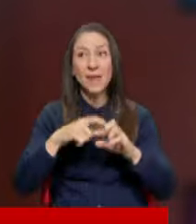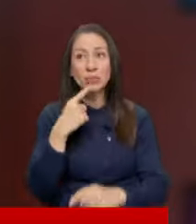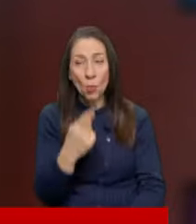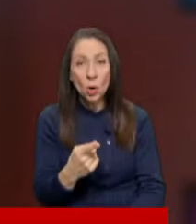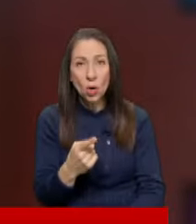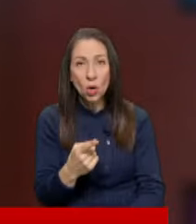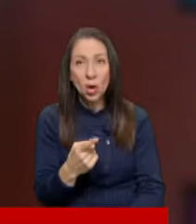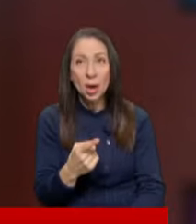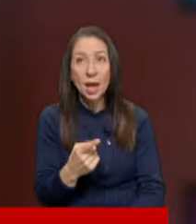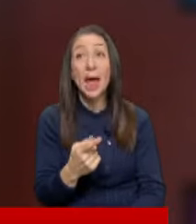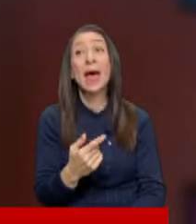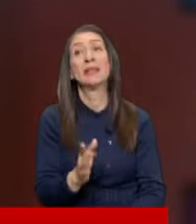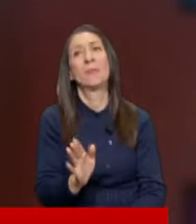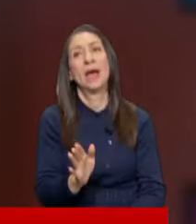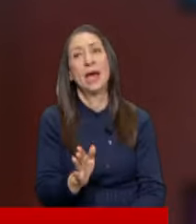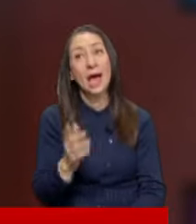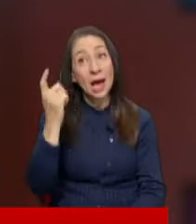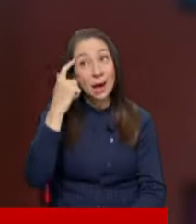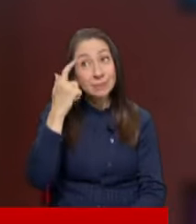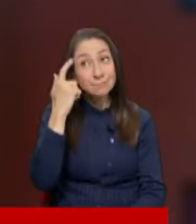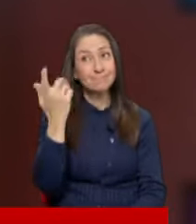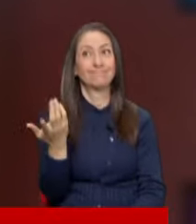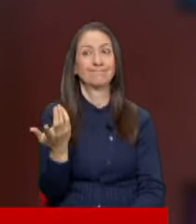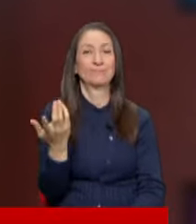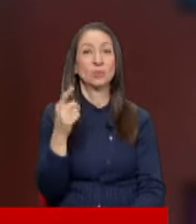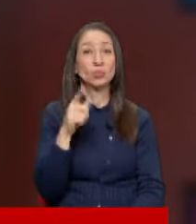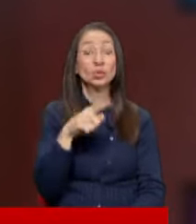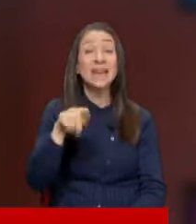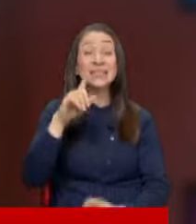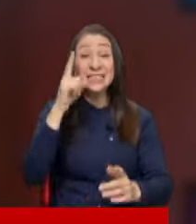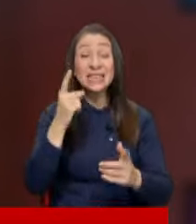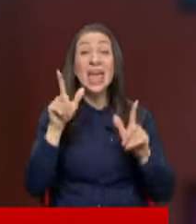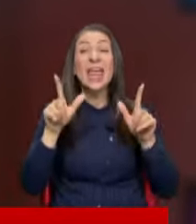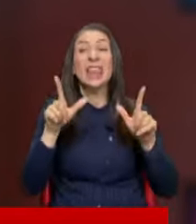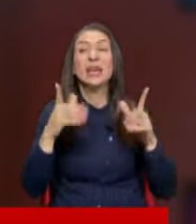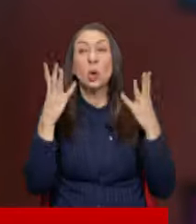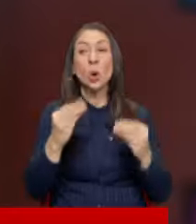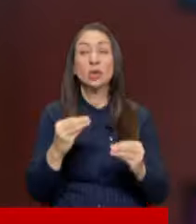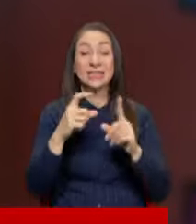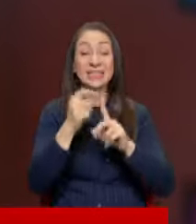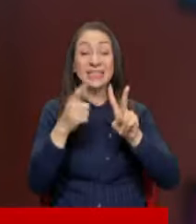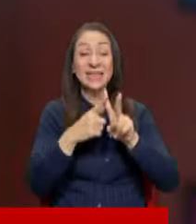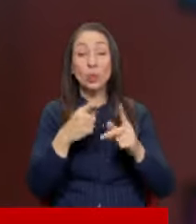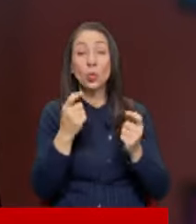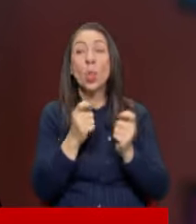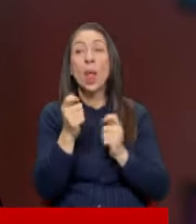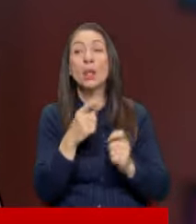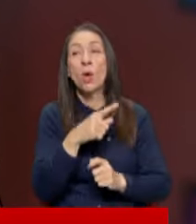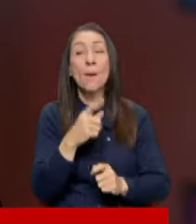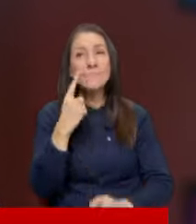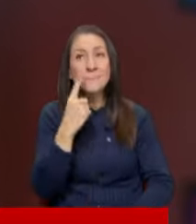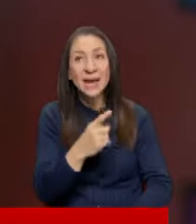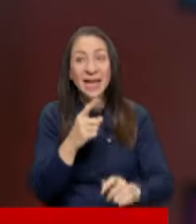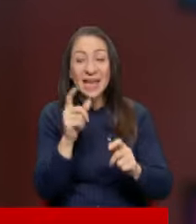mu etmeyin aklınızı başınıza alın Bunlar sadece ihtiyaç olduğunda dini diyaneti kullanıyorlar bak